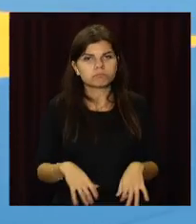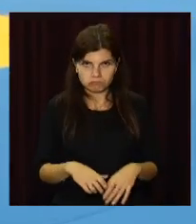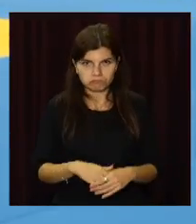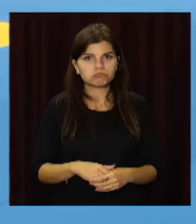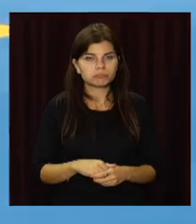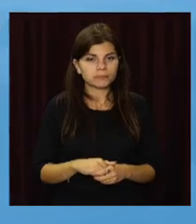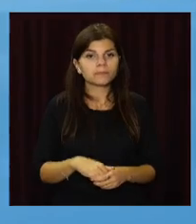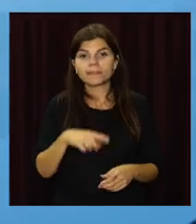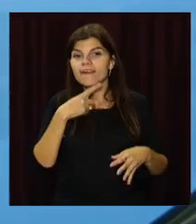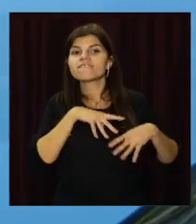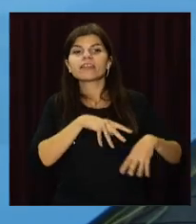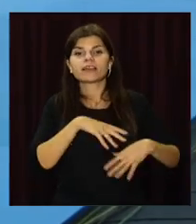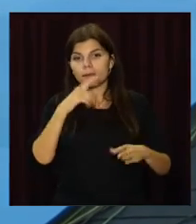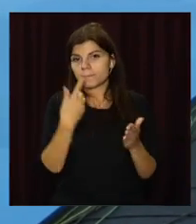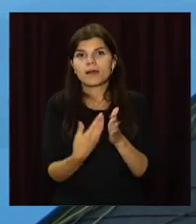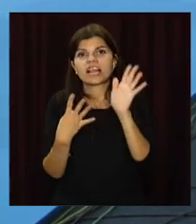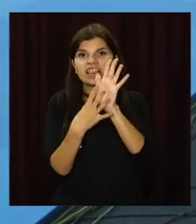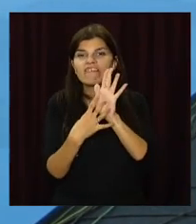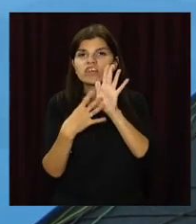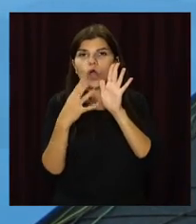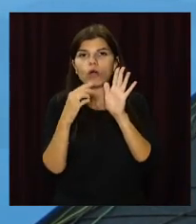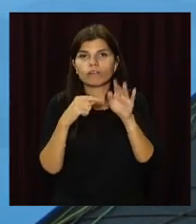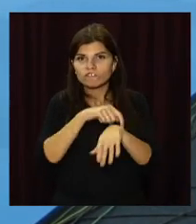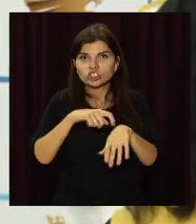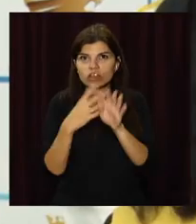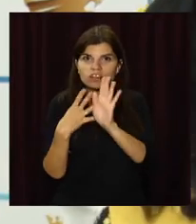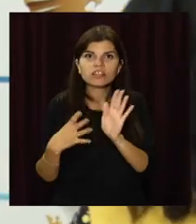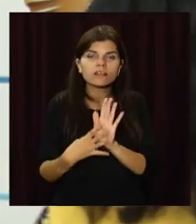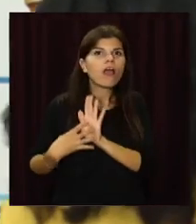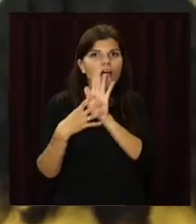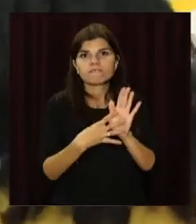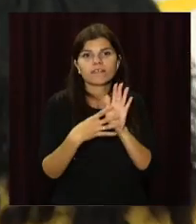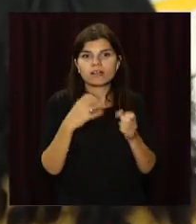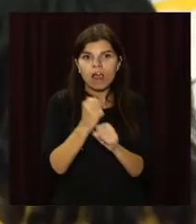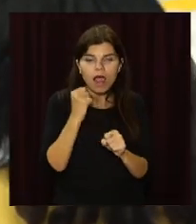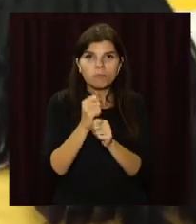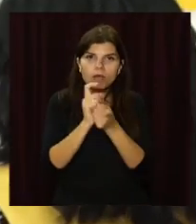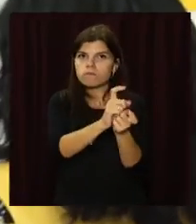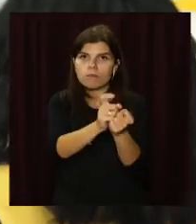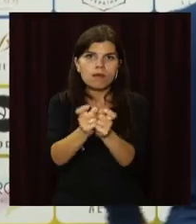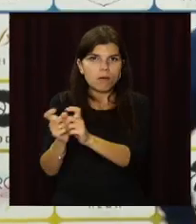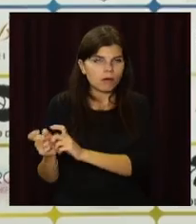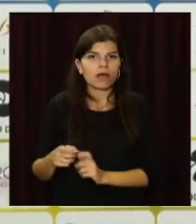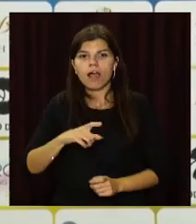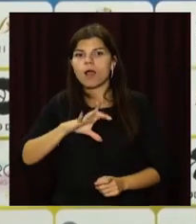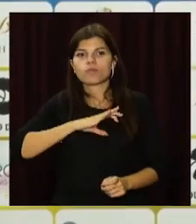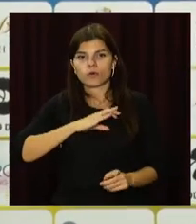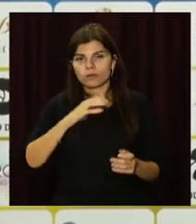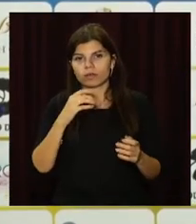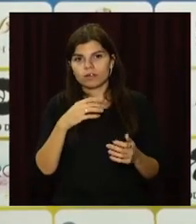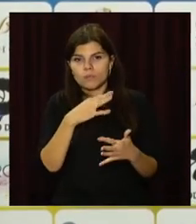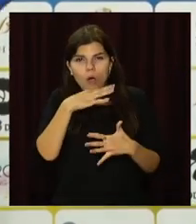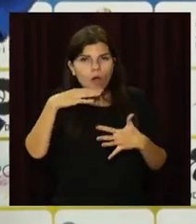ветеранів тривав майже 9 годин. За підсумками виснажливого марафону, збірна Дніпропетровщини завоювала понад півсотні медалей